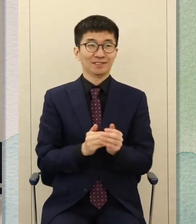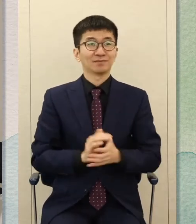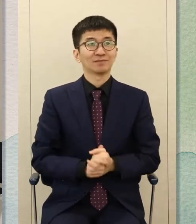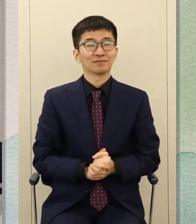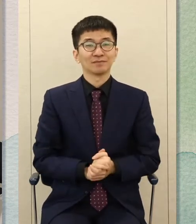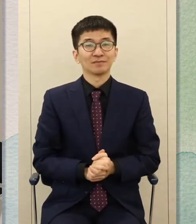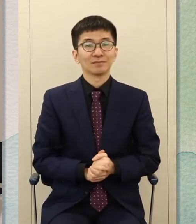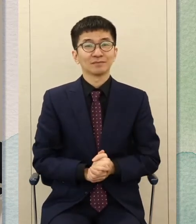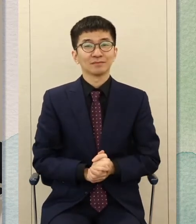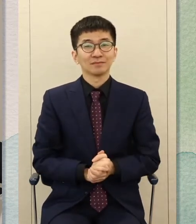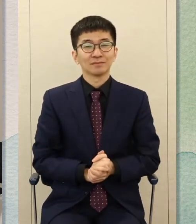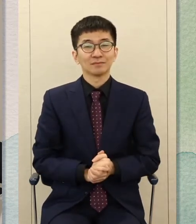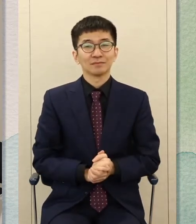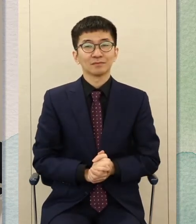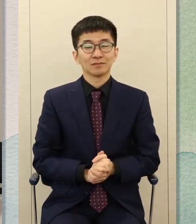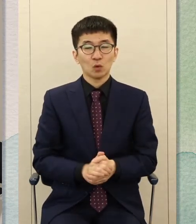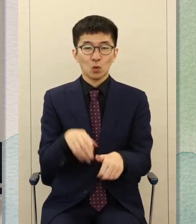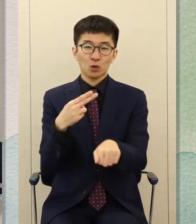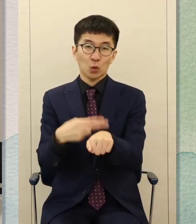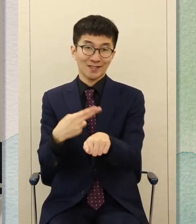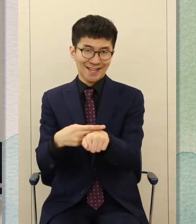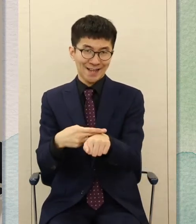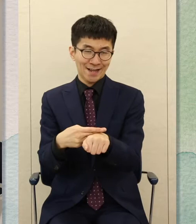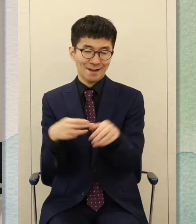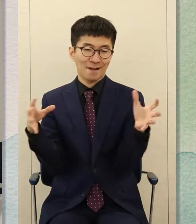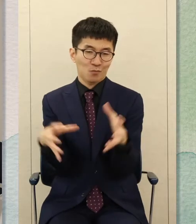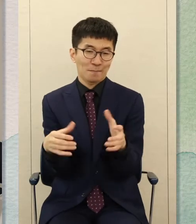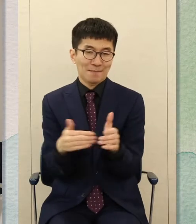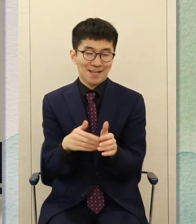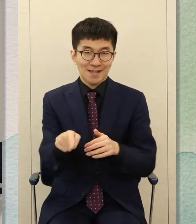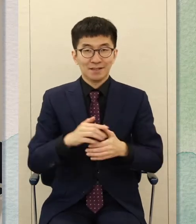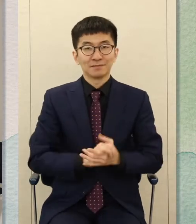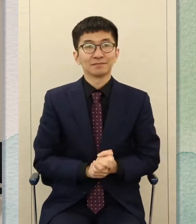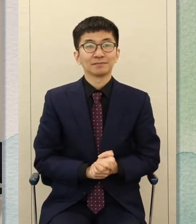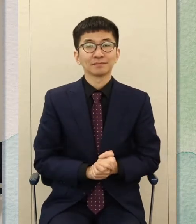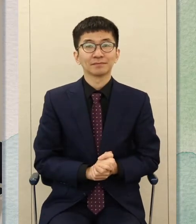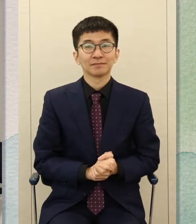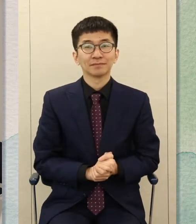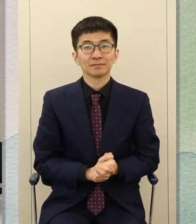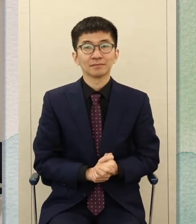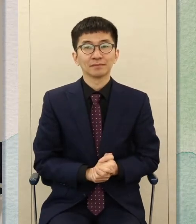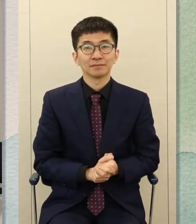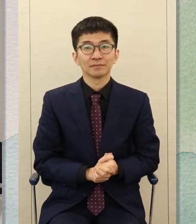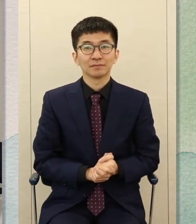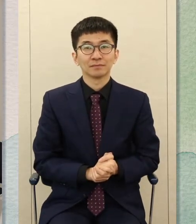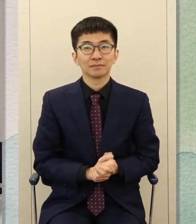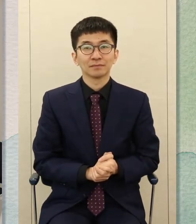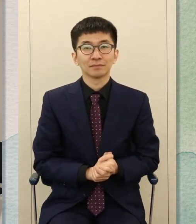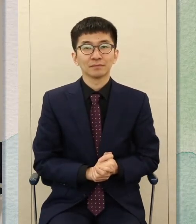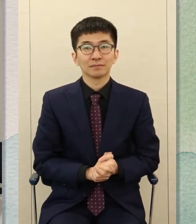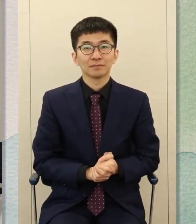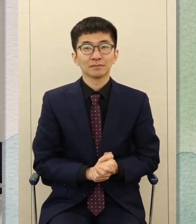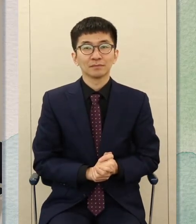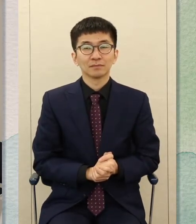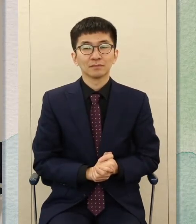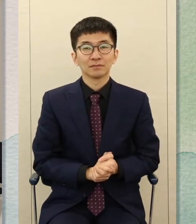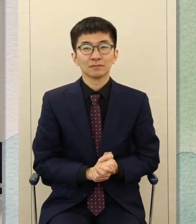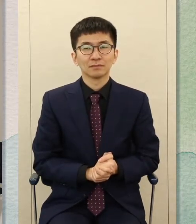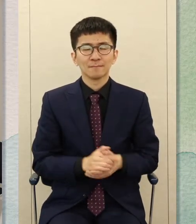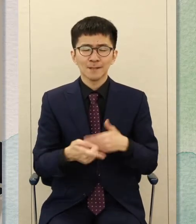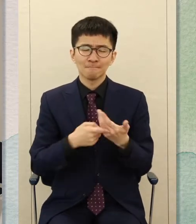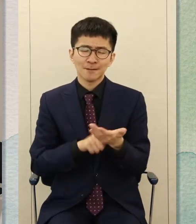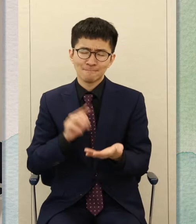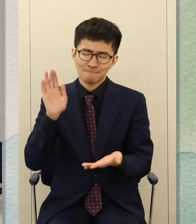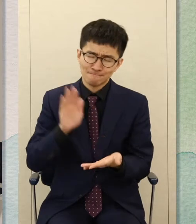다음, 이분들 이제 교사 독서 모임인데요. 이분들은, 이런 거죠. 아주